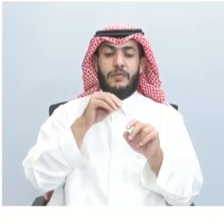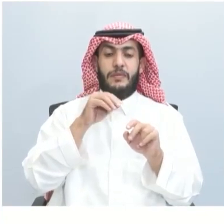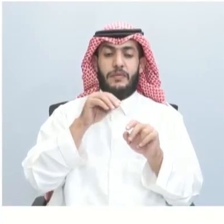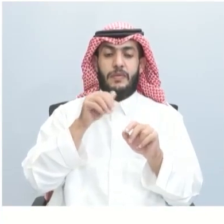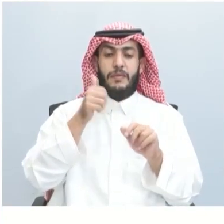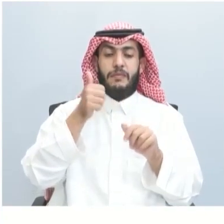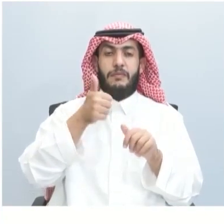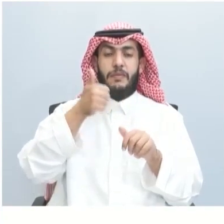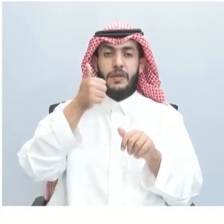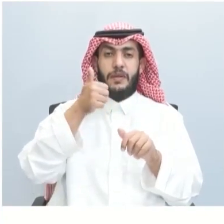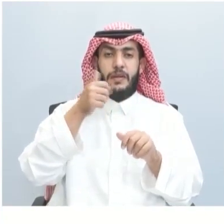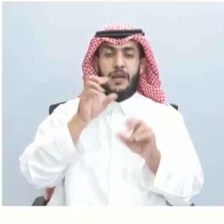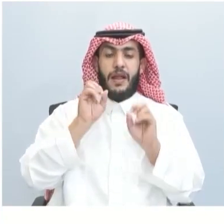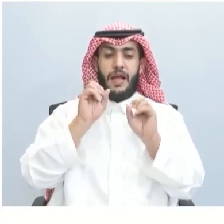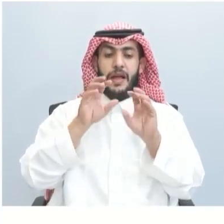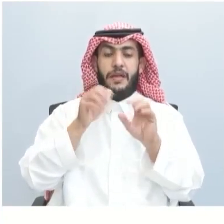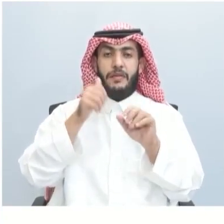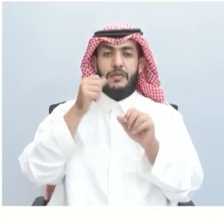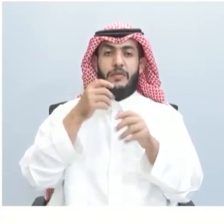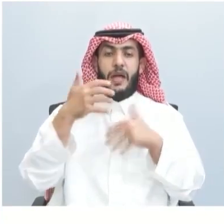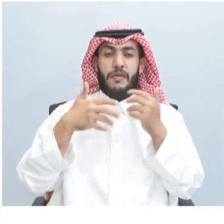الصفحه قابله للعرض